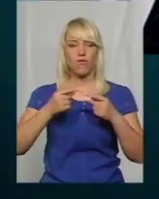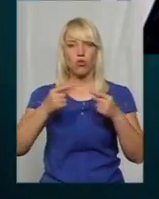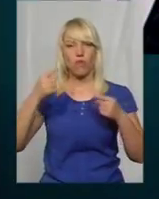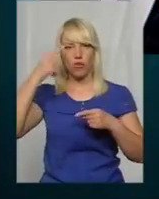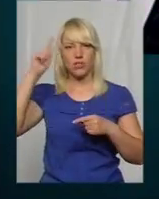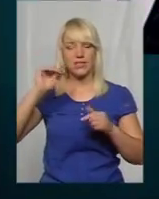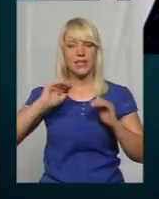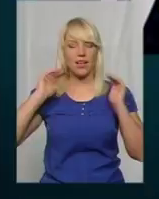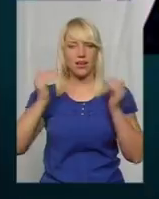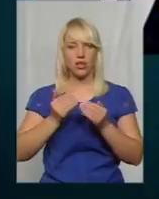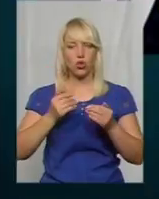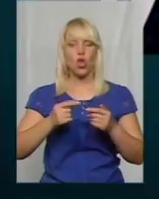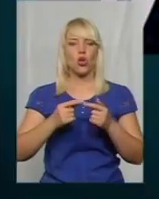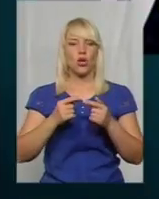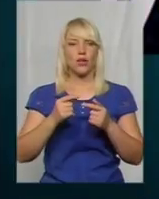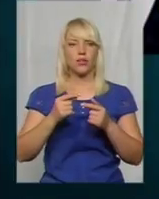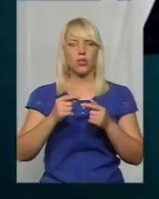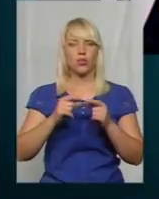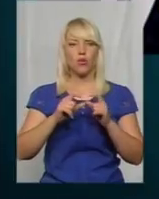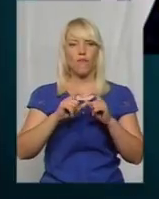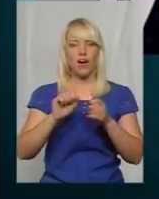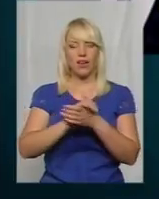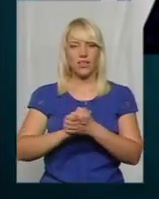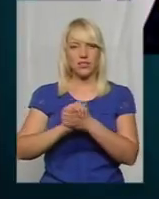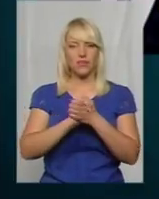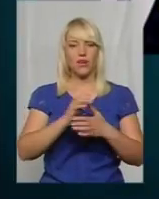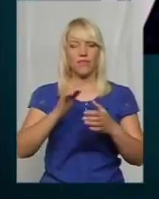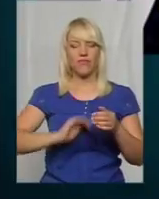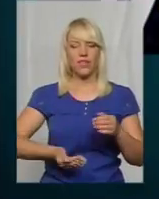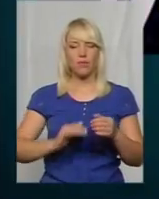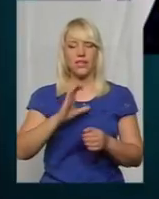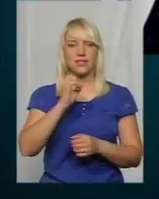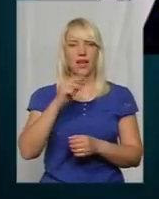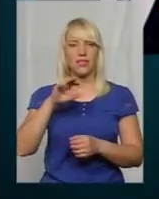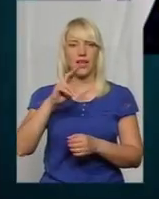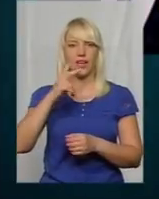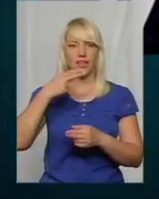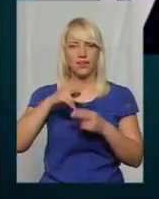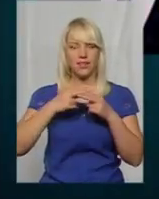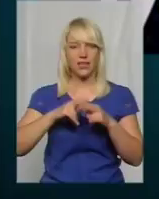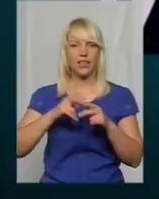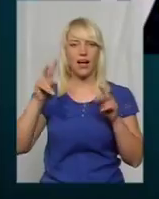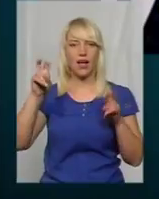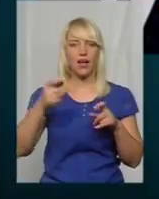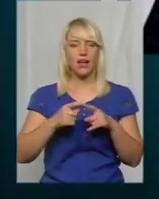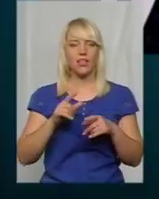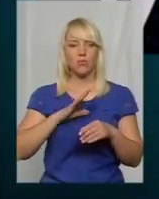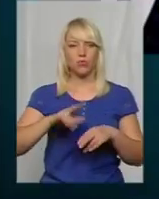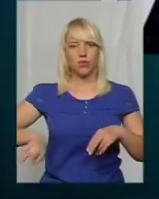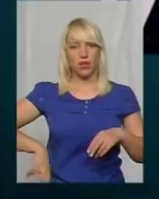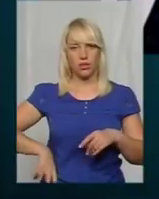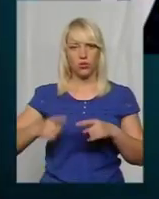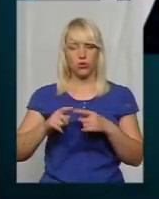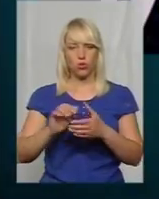закритого акціонерного товариства «Фірма Сантехніка». У 1998 році обійняв посаду директора цього ж товариства.